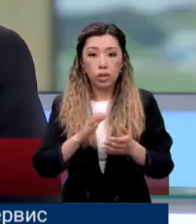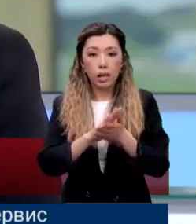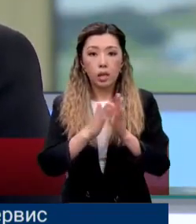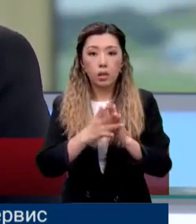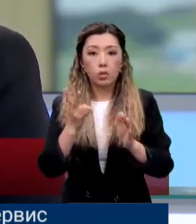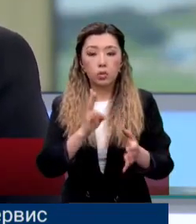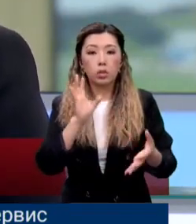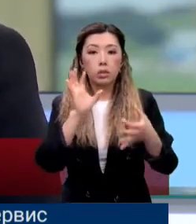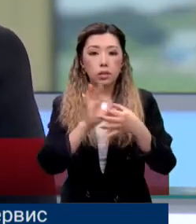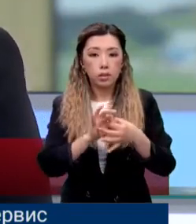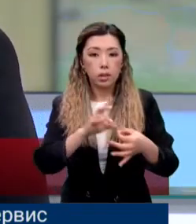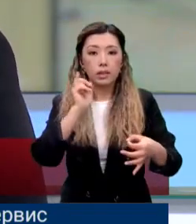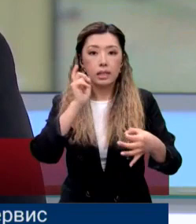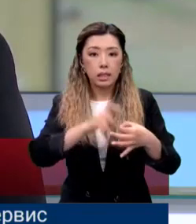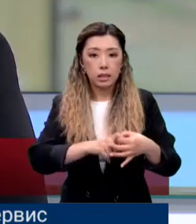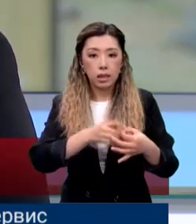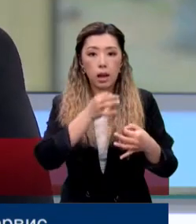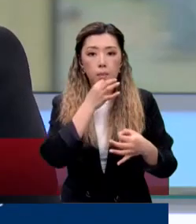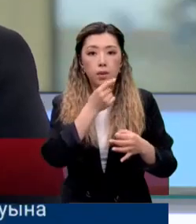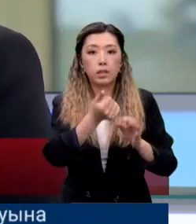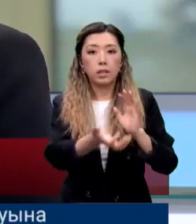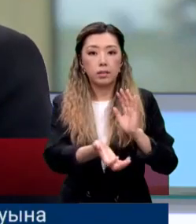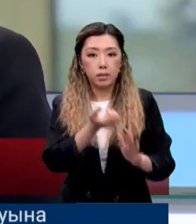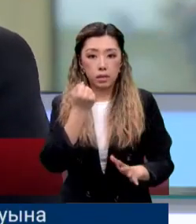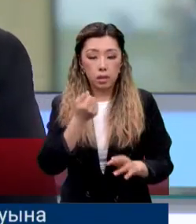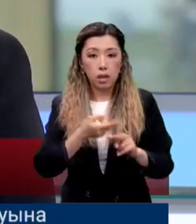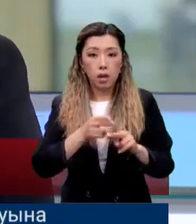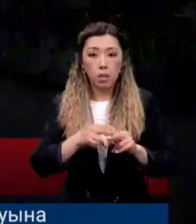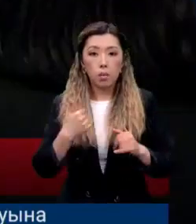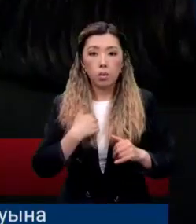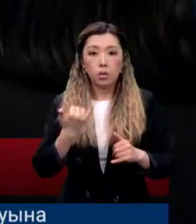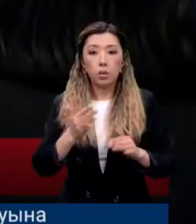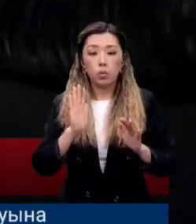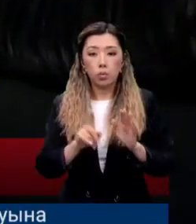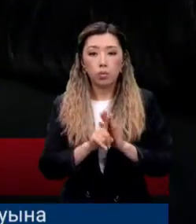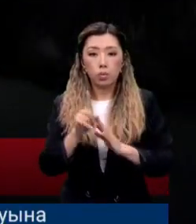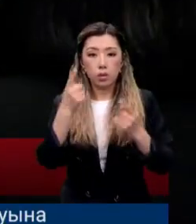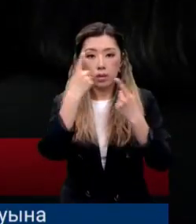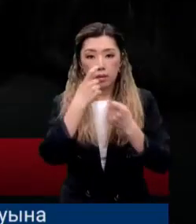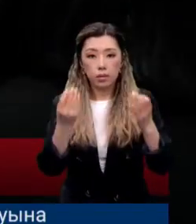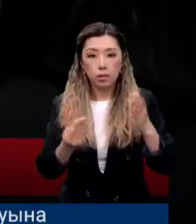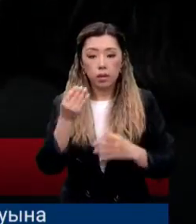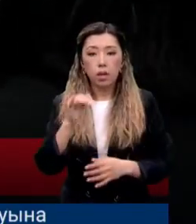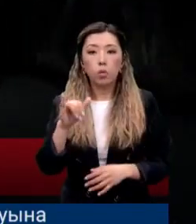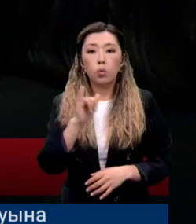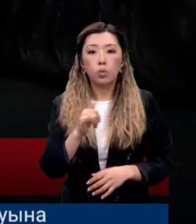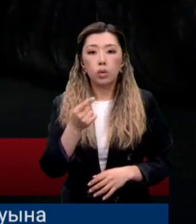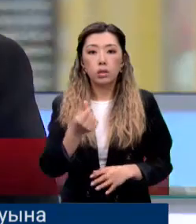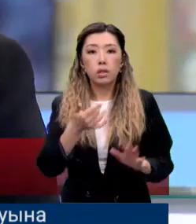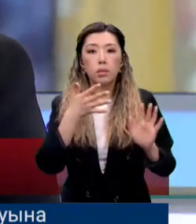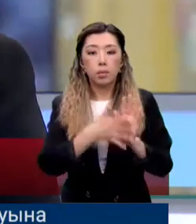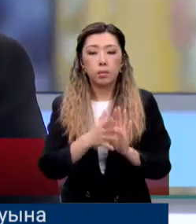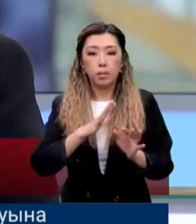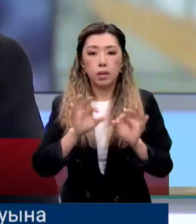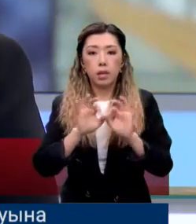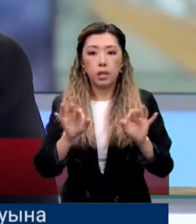заключить, зарегистрировать, а потом уже выделять финансирование. Поэтому сейчас мы начнем с того, что мы будем размещать информацию, кому какие деньги выделены. Но